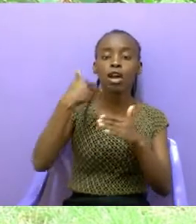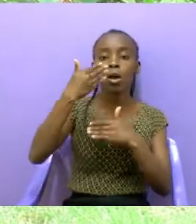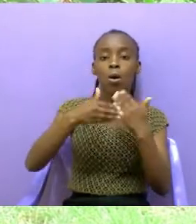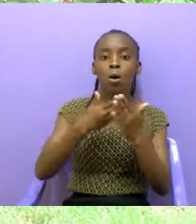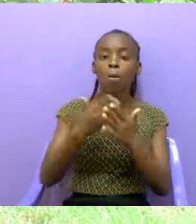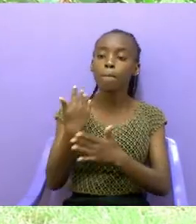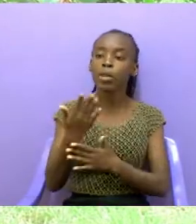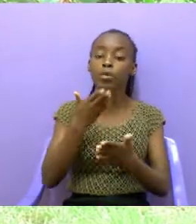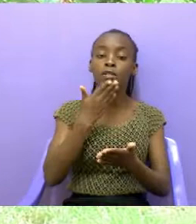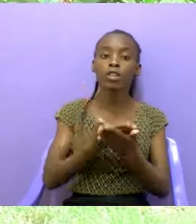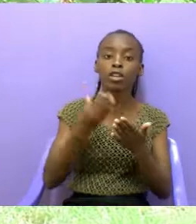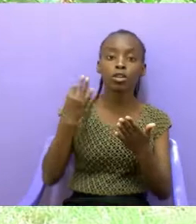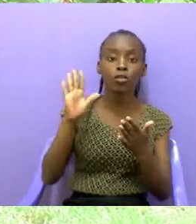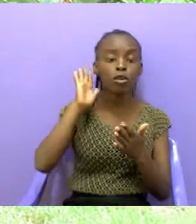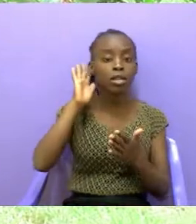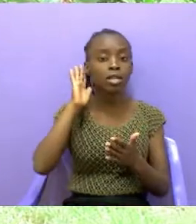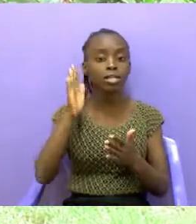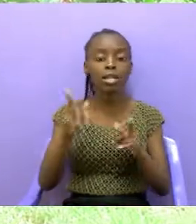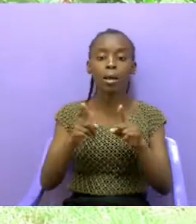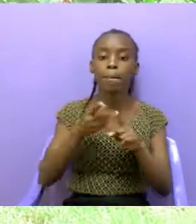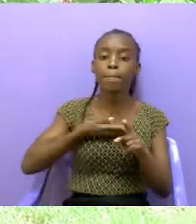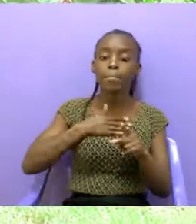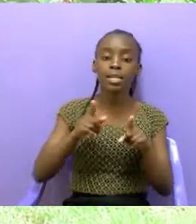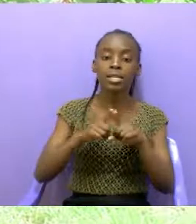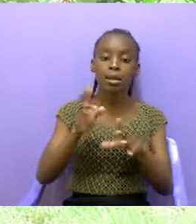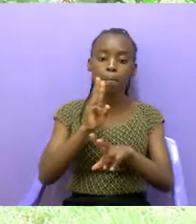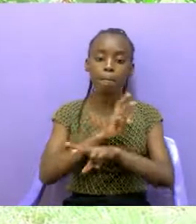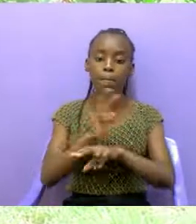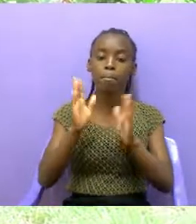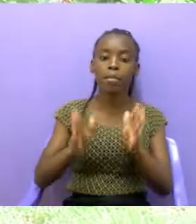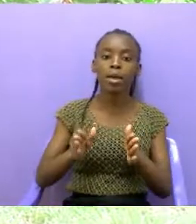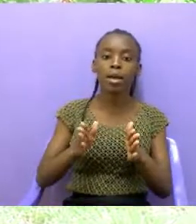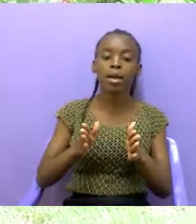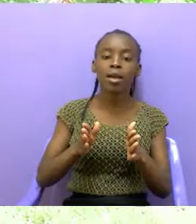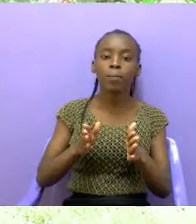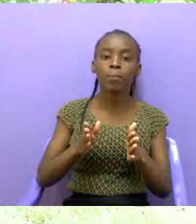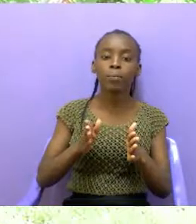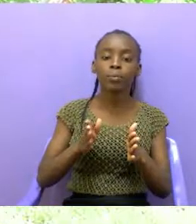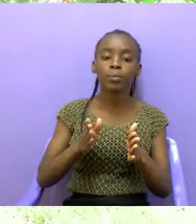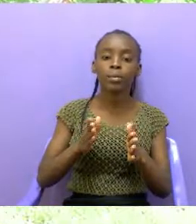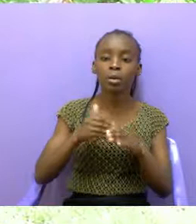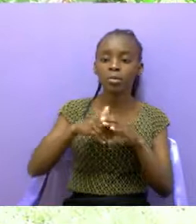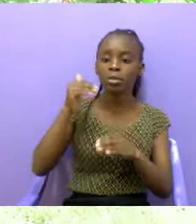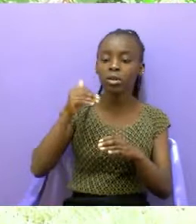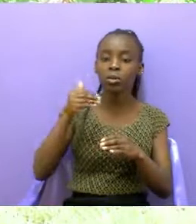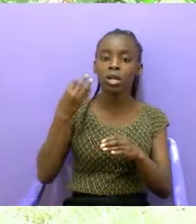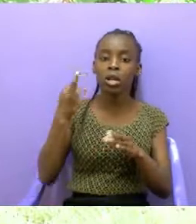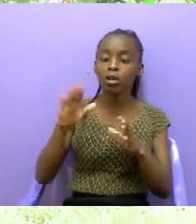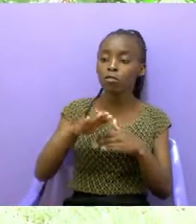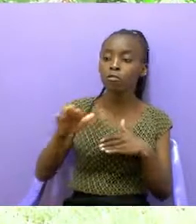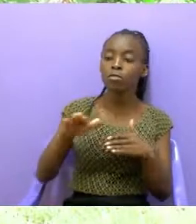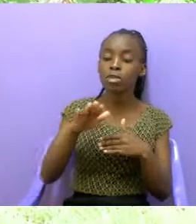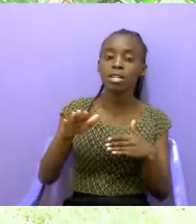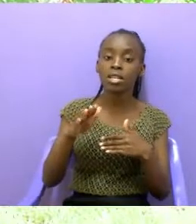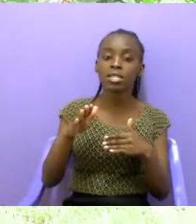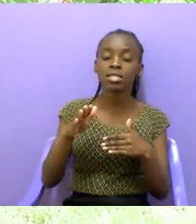pamoja na msikilizaji huyu. Bwana ya kwamba hatapoteza nafasi yake katika jina la Yesu. Tunakushukuru maana